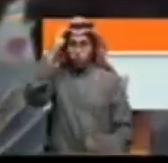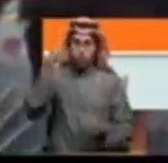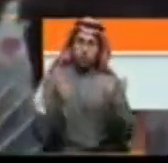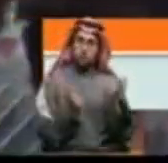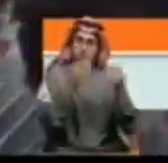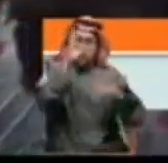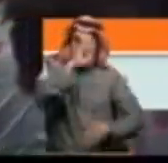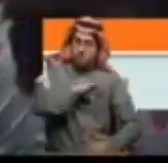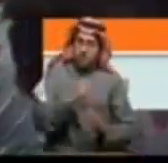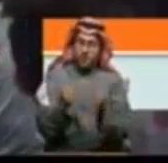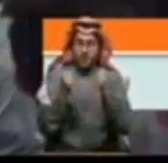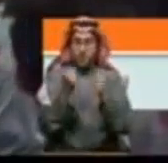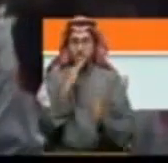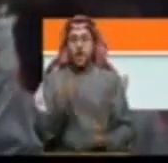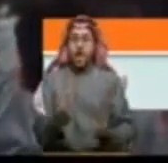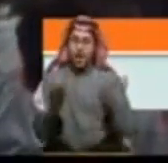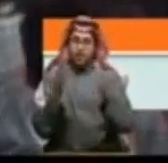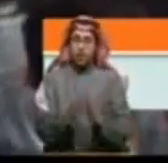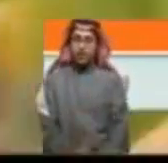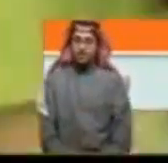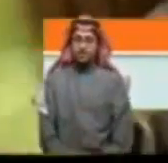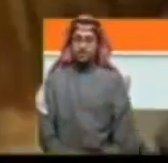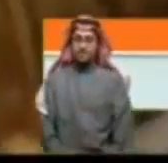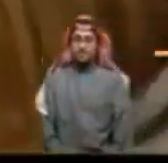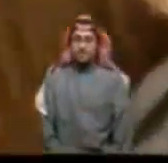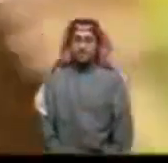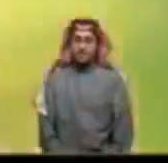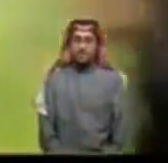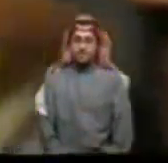السعوديين على مستوى المنافسات الدولية.